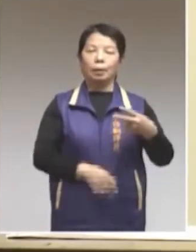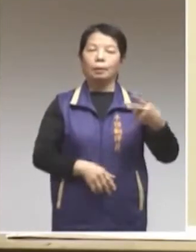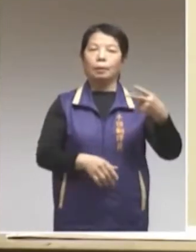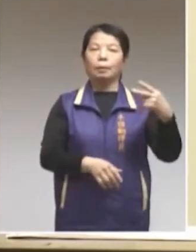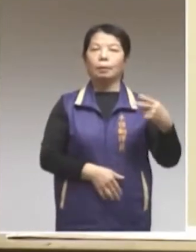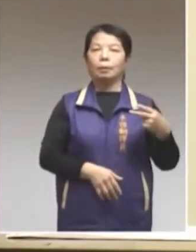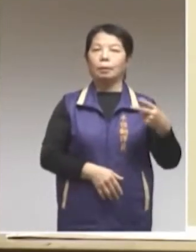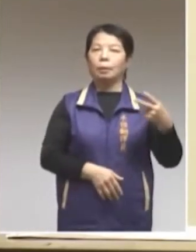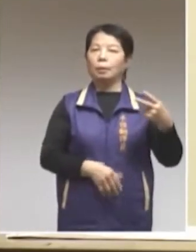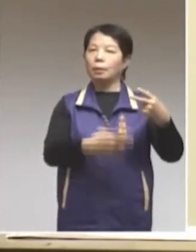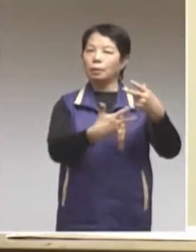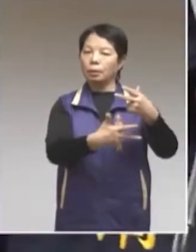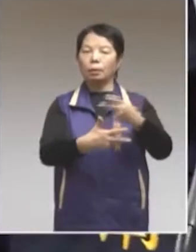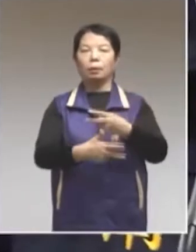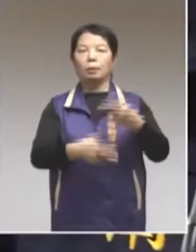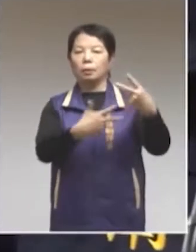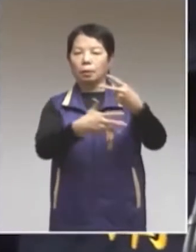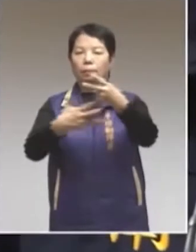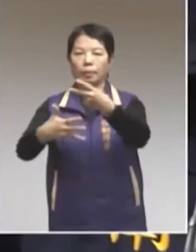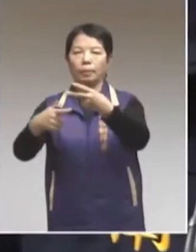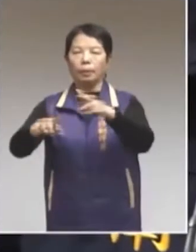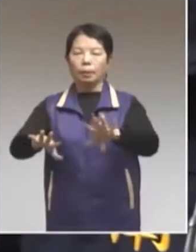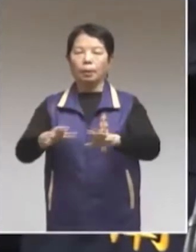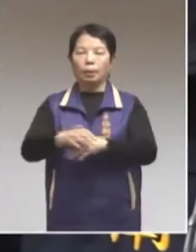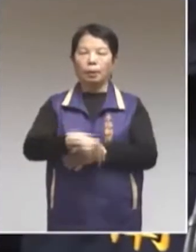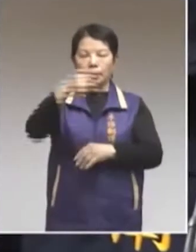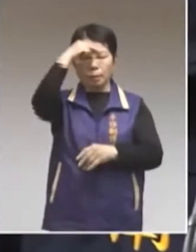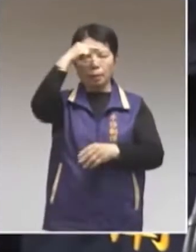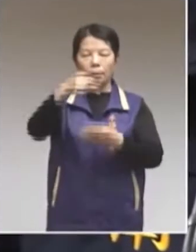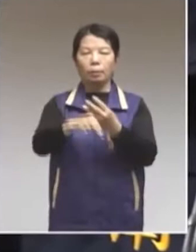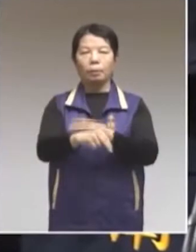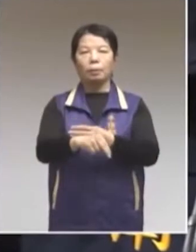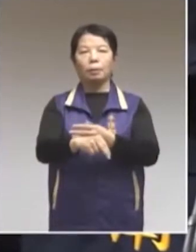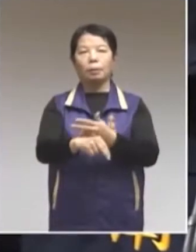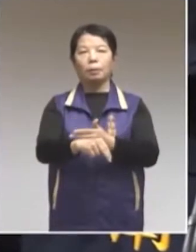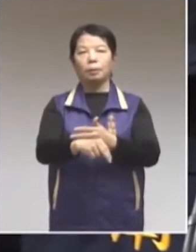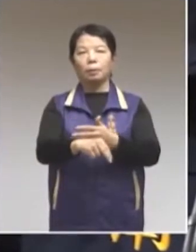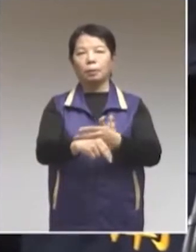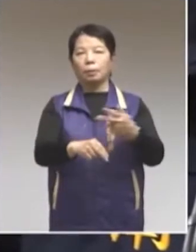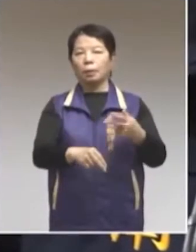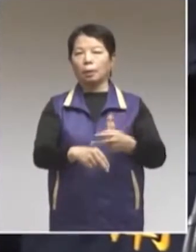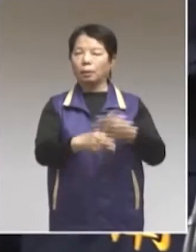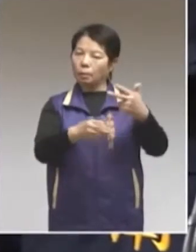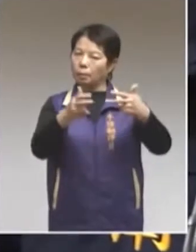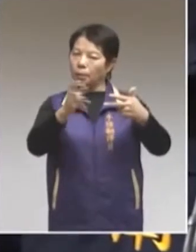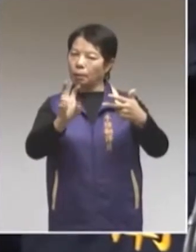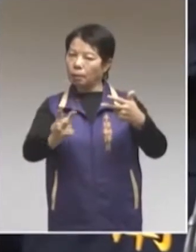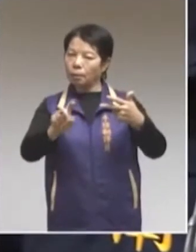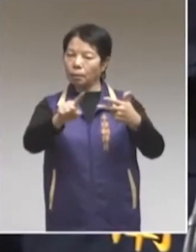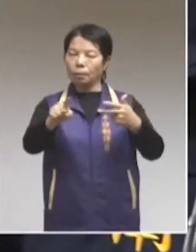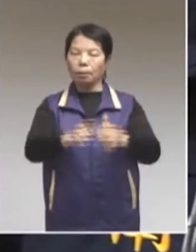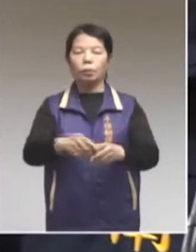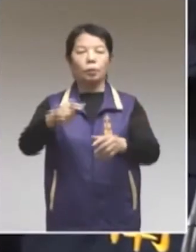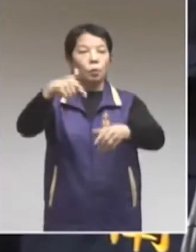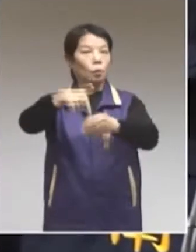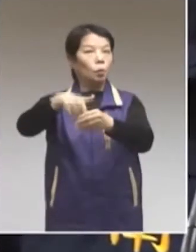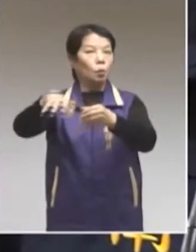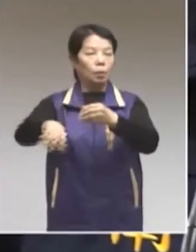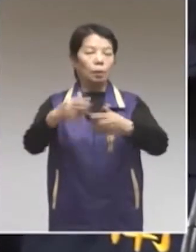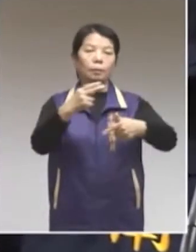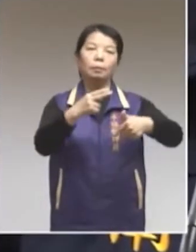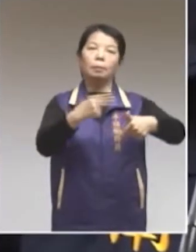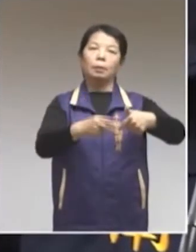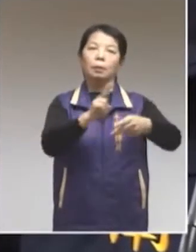7号到8号，在下午4点到4点20，都有到鹿竹的中油，那福生加油站，还有仁武